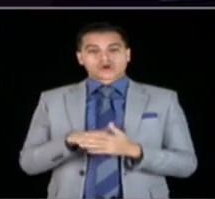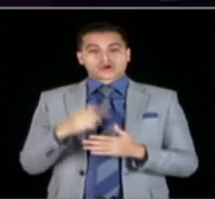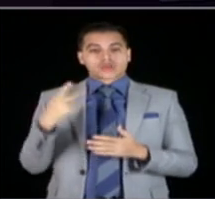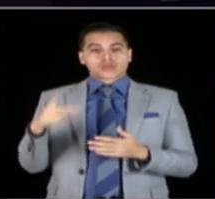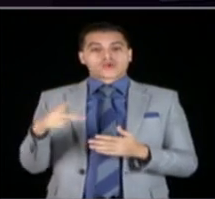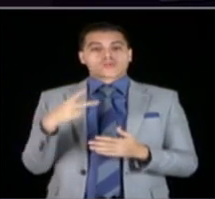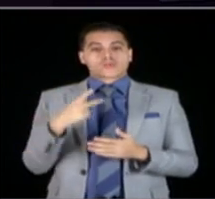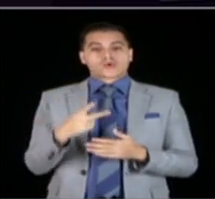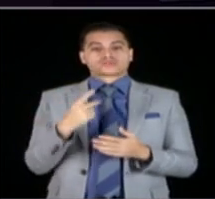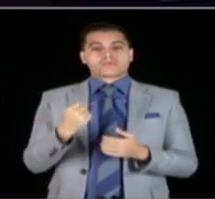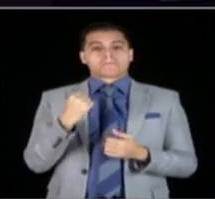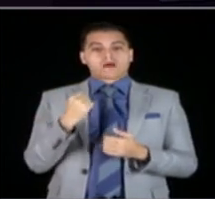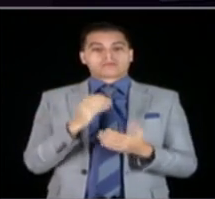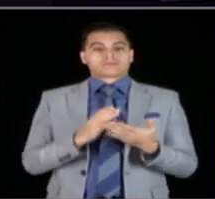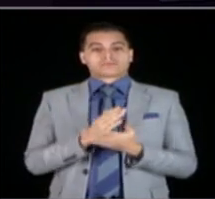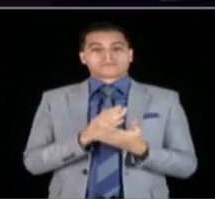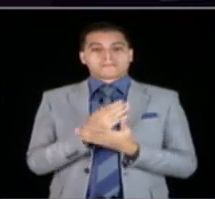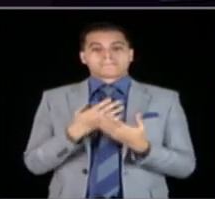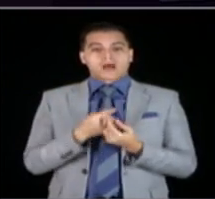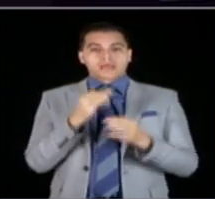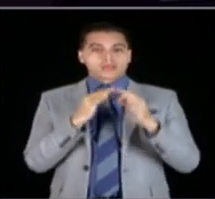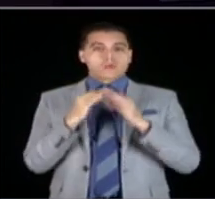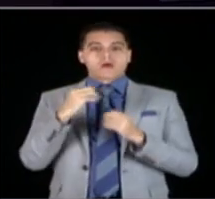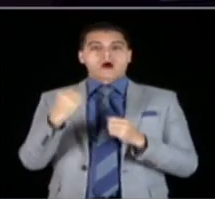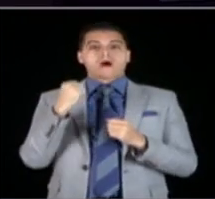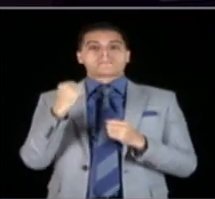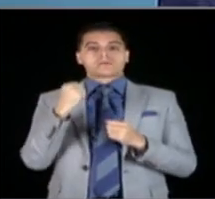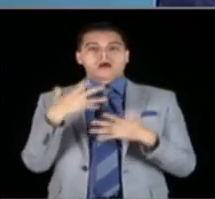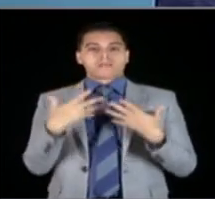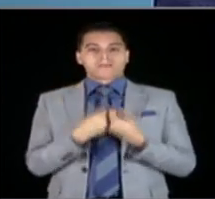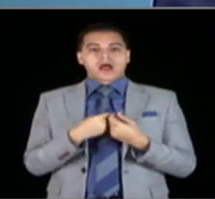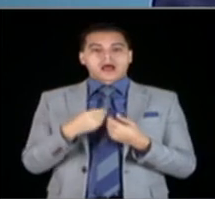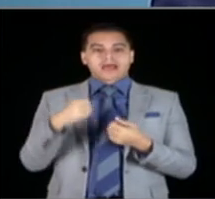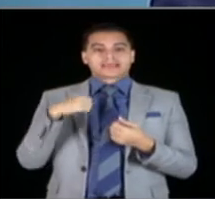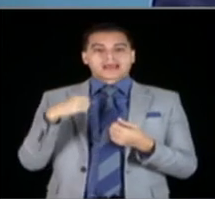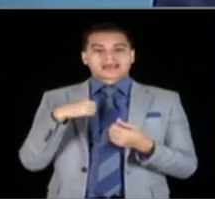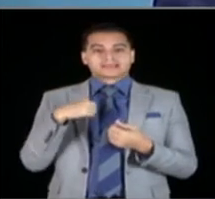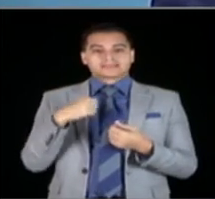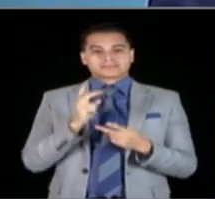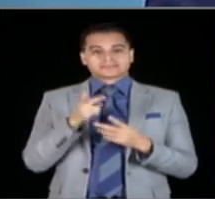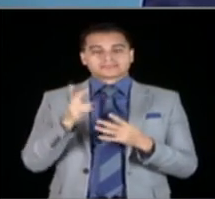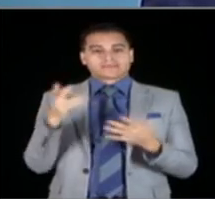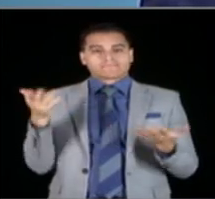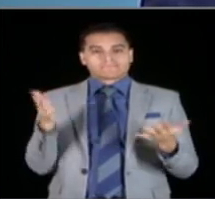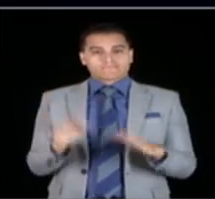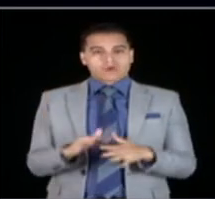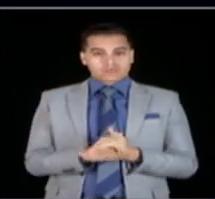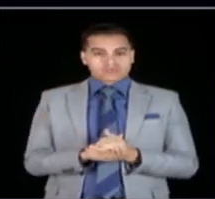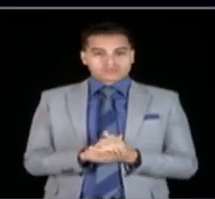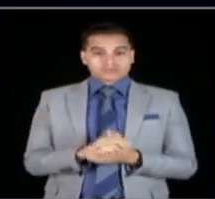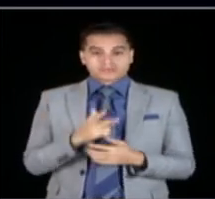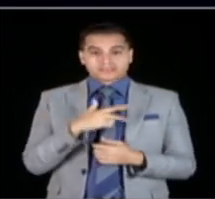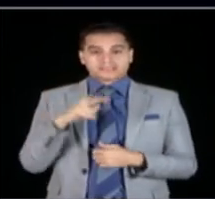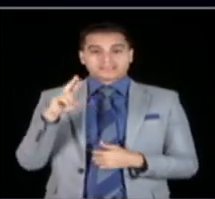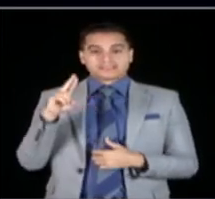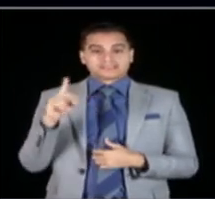بطولة منهم دوري الأبطال مع يوفنتوس. عندك إجابة؟ عندي شكل. تراباتوني.